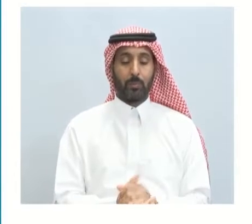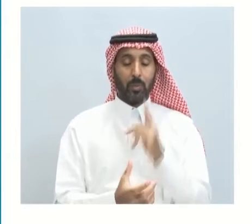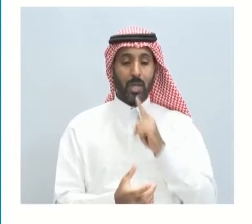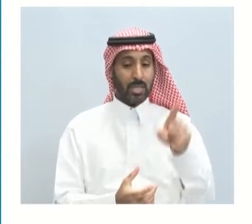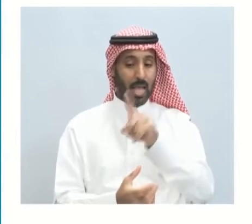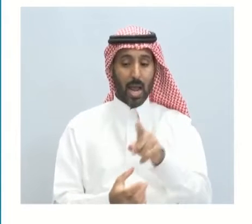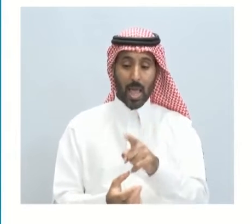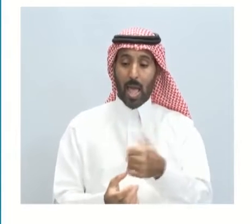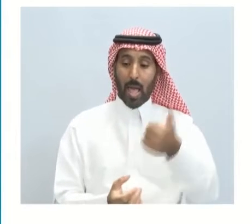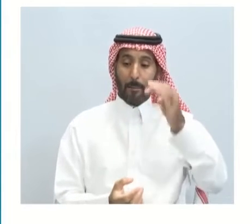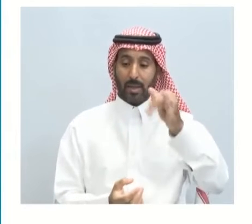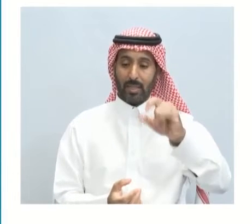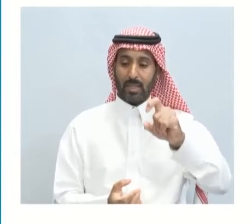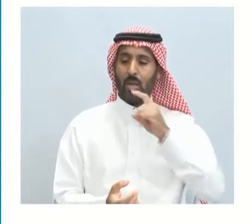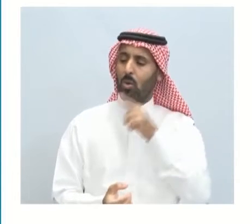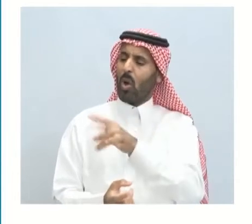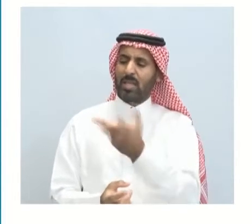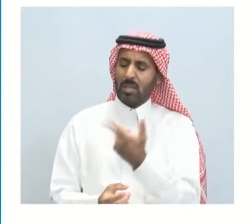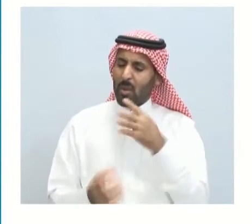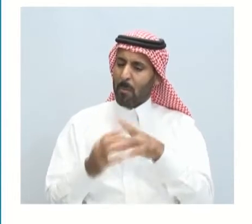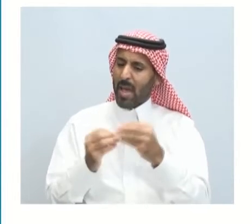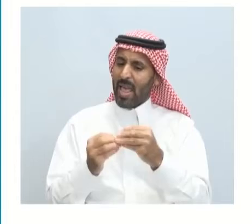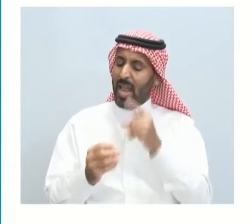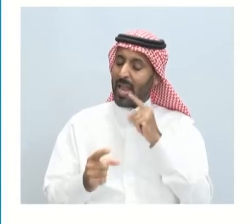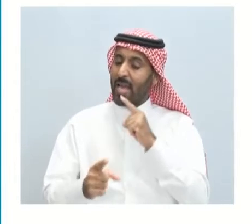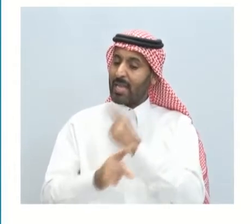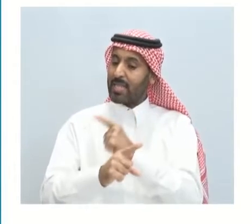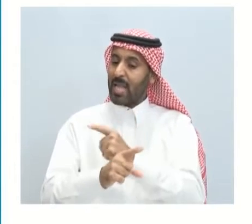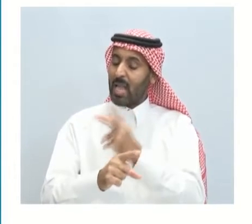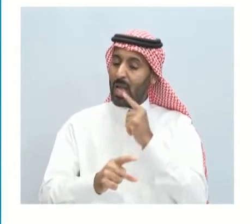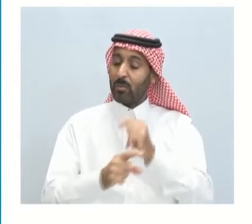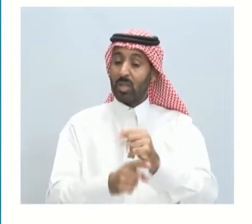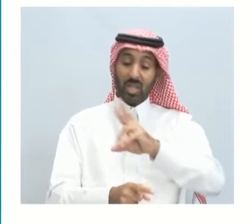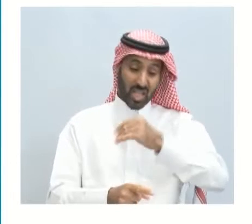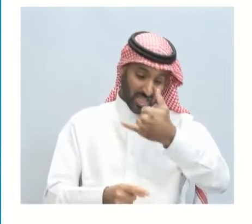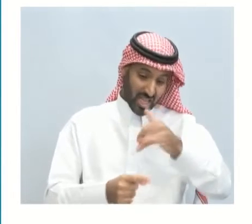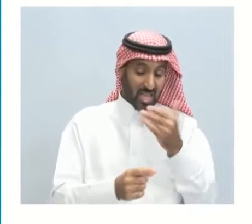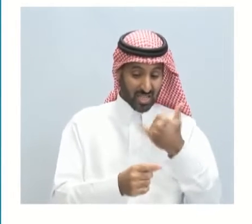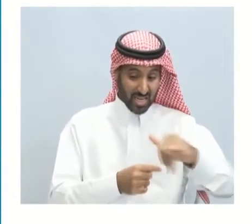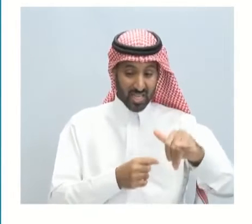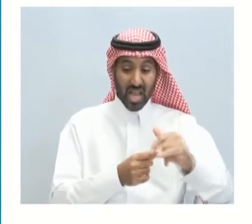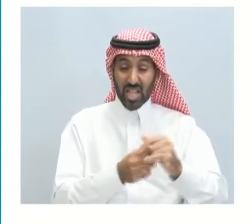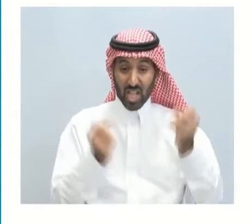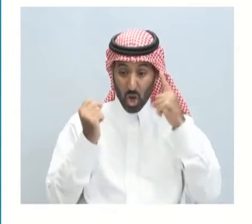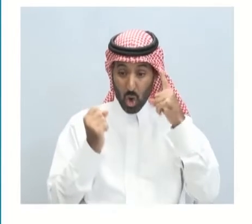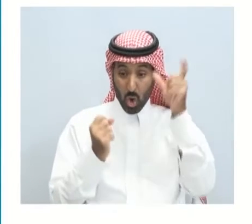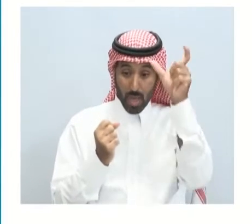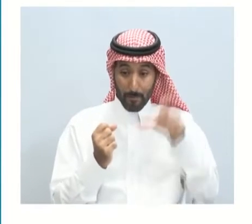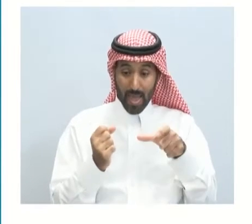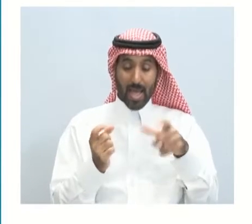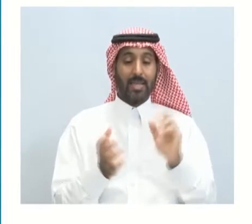احمد ماذا تعني يا استاذ بسلوك العلماء اكمل